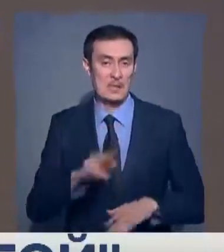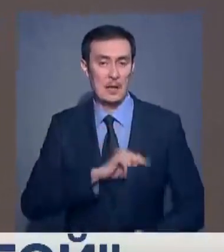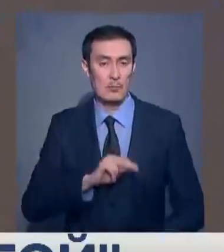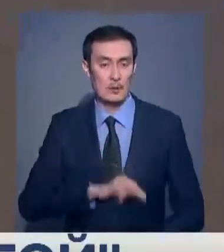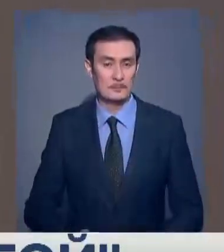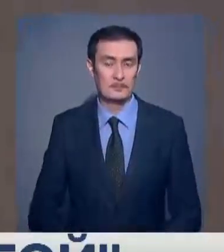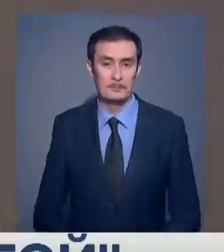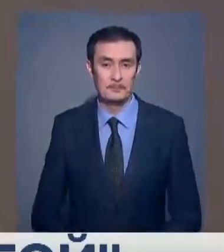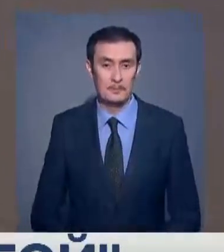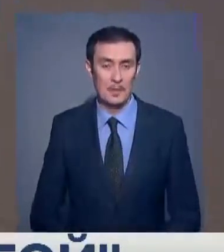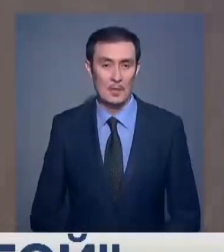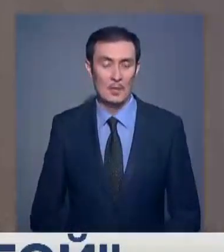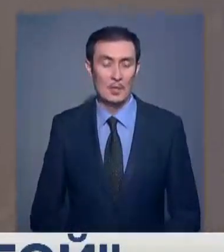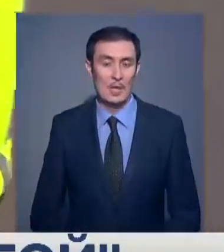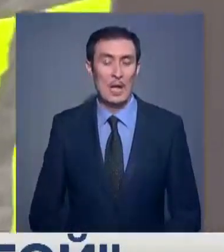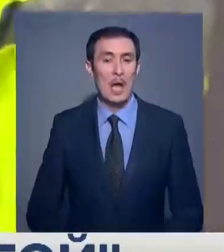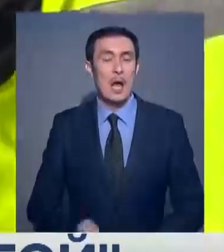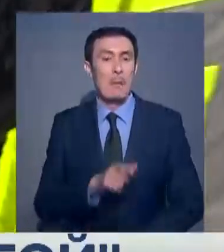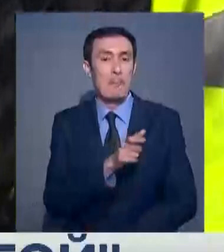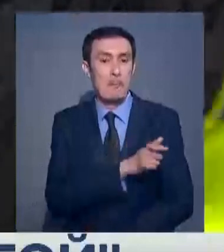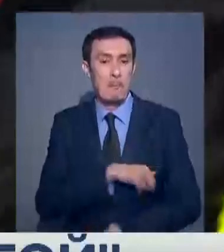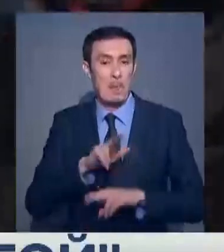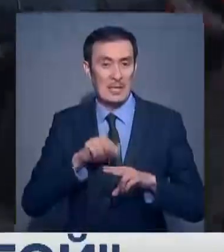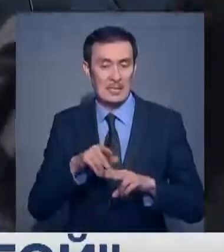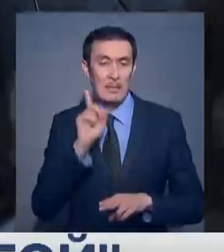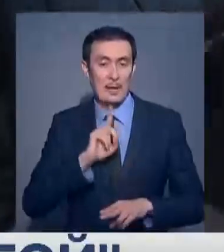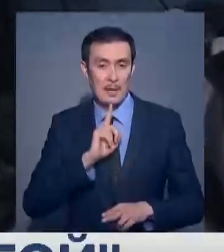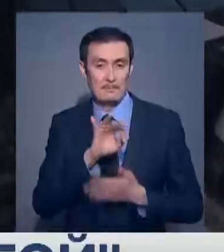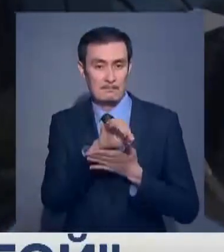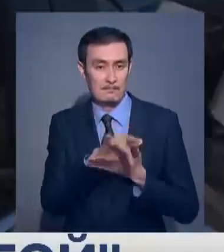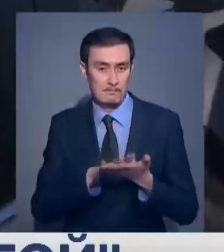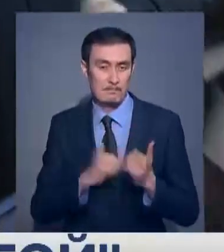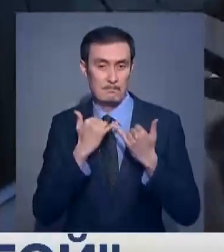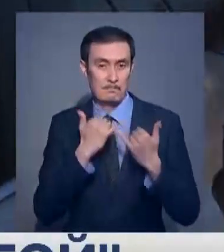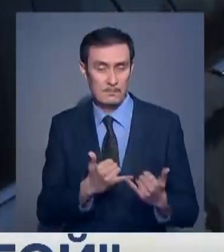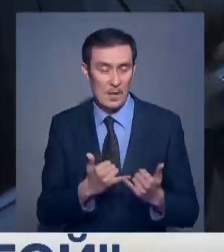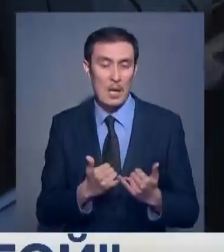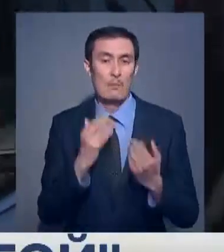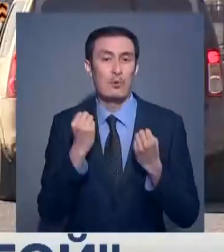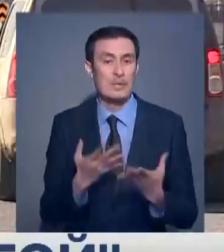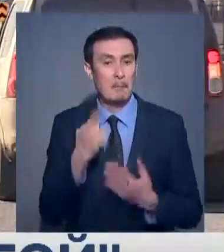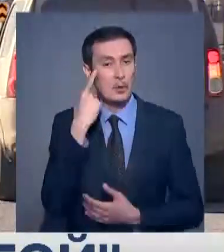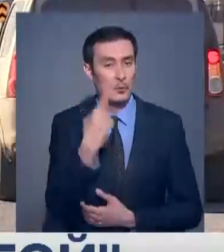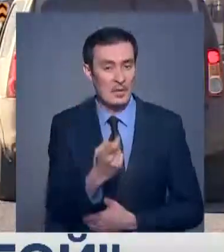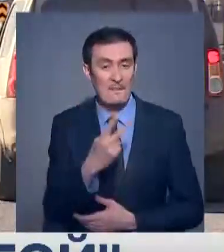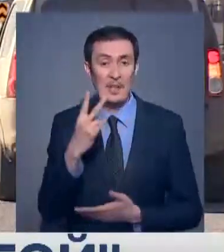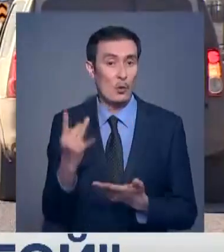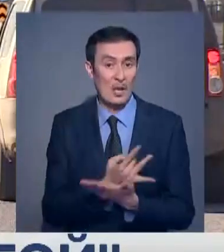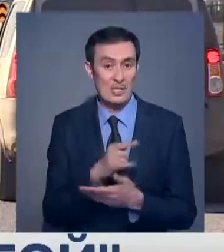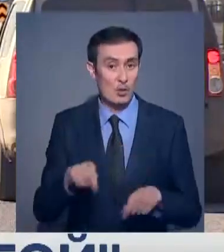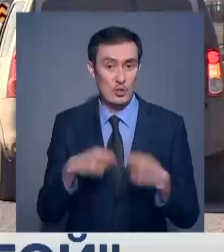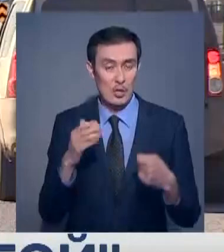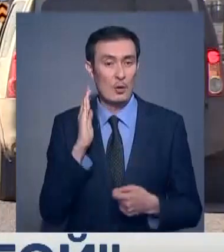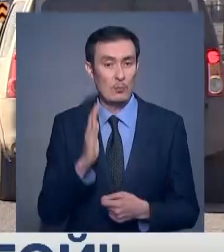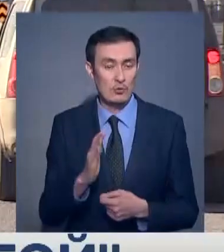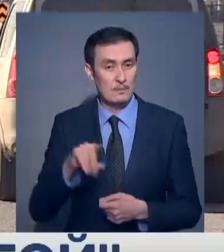взять. Газа, вот справка газа. Патрульные отнеслись снисходительно. На первый раз водитель отделался лишь предупреждением. Второе нарушение может